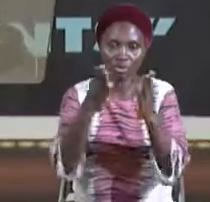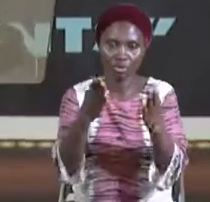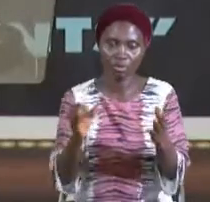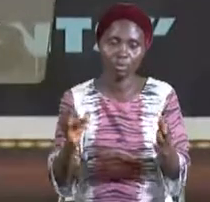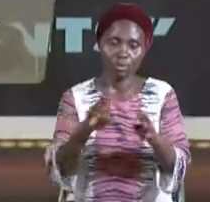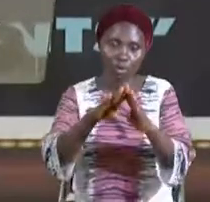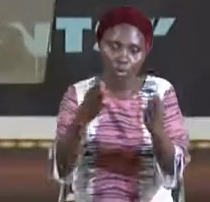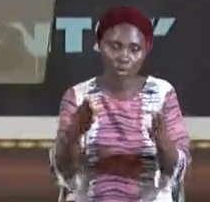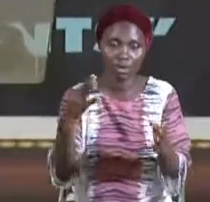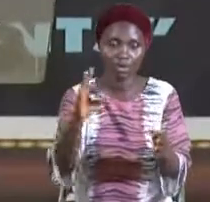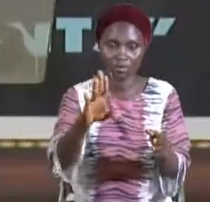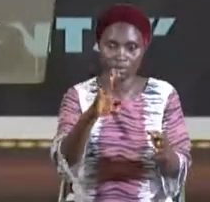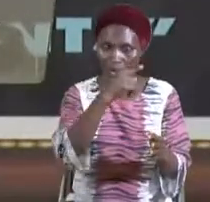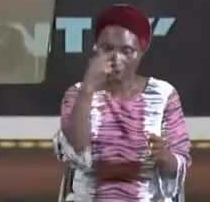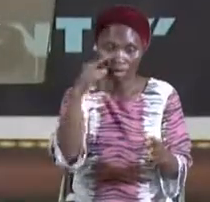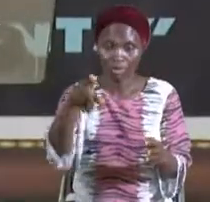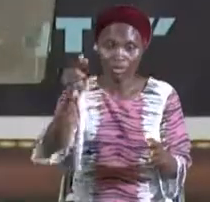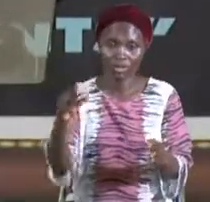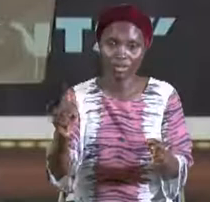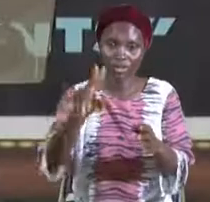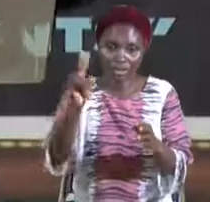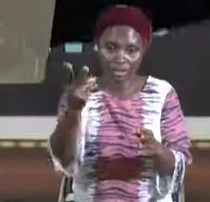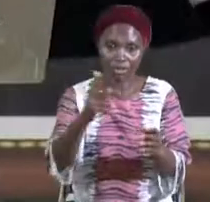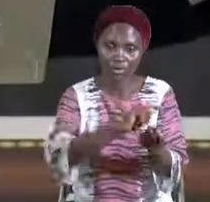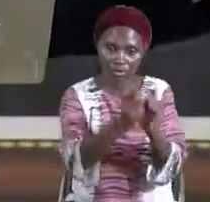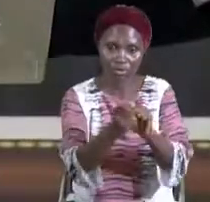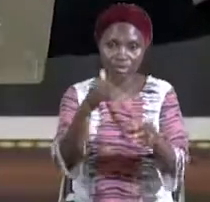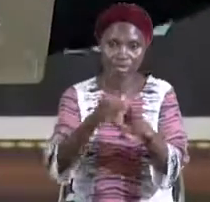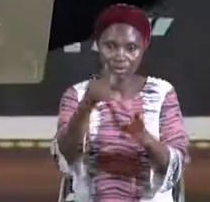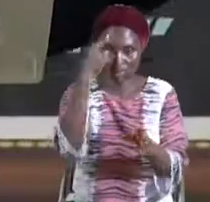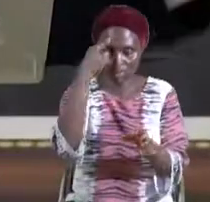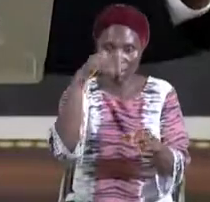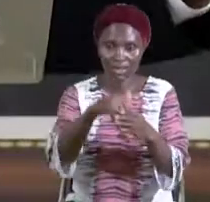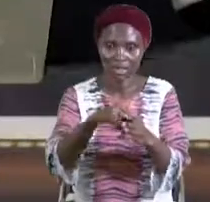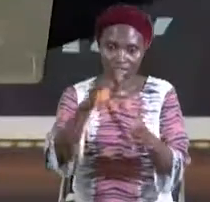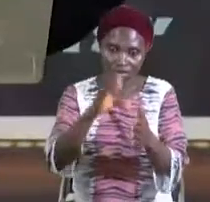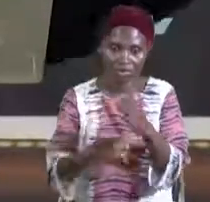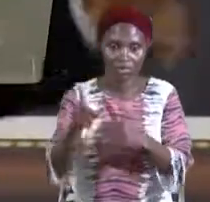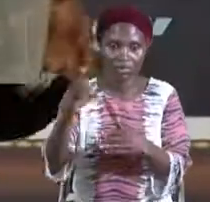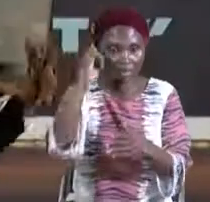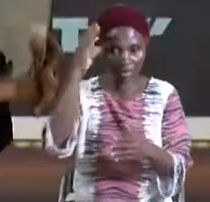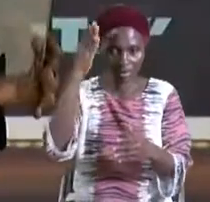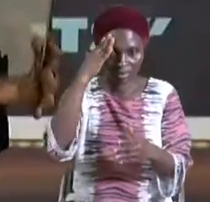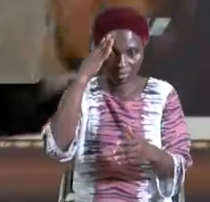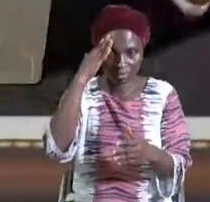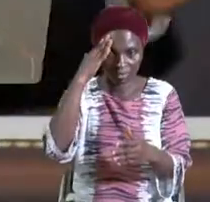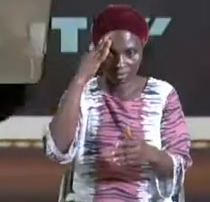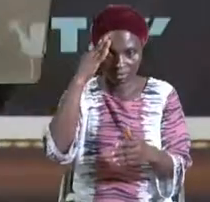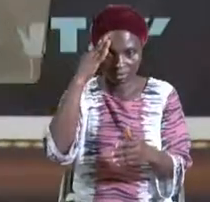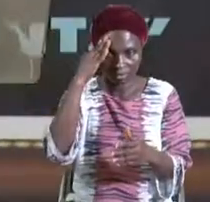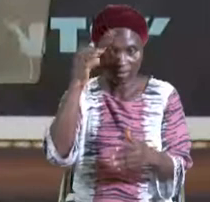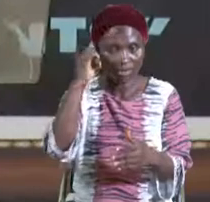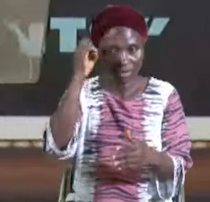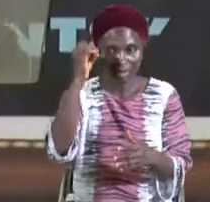vos yeux. Vous avez besoin d'une seconde transformation dans votre esprit. Dans le chapitre 1, il reconnaît qu'ils avaient la foi.